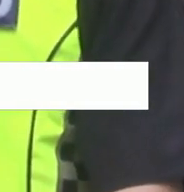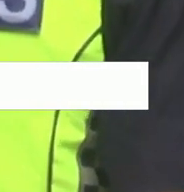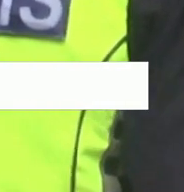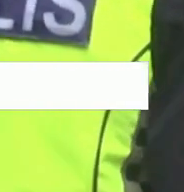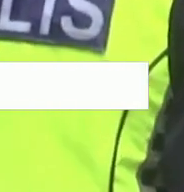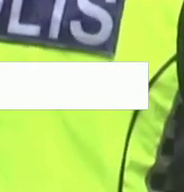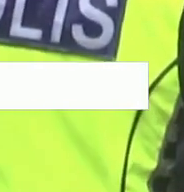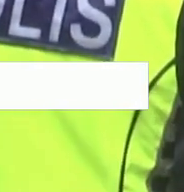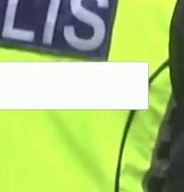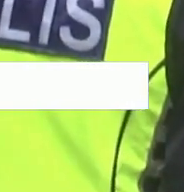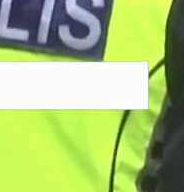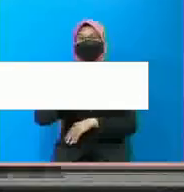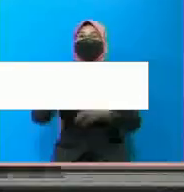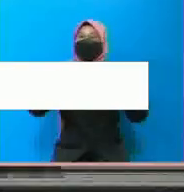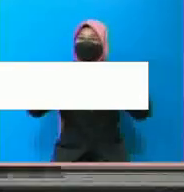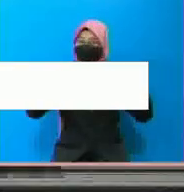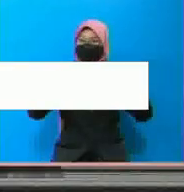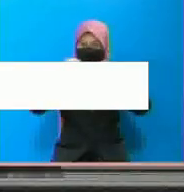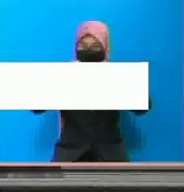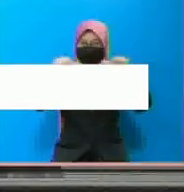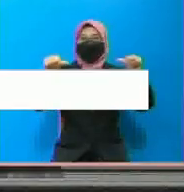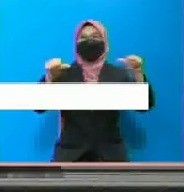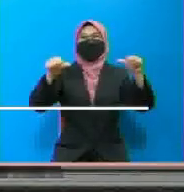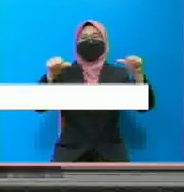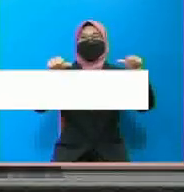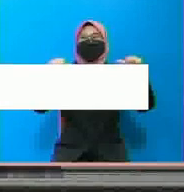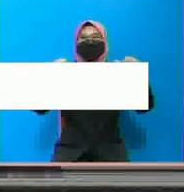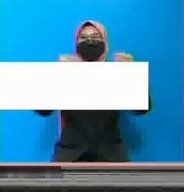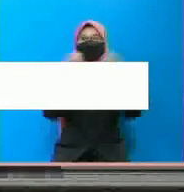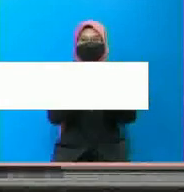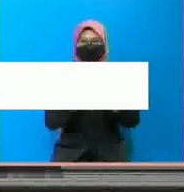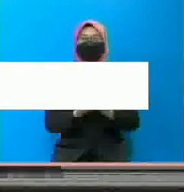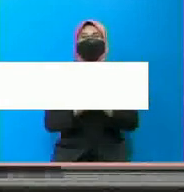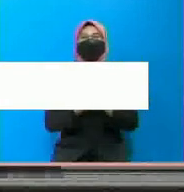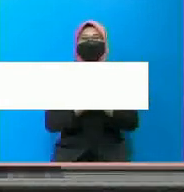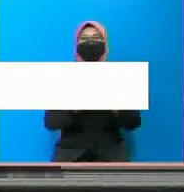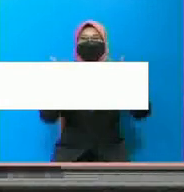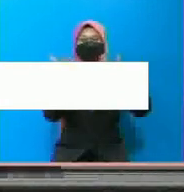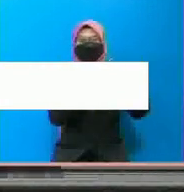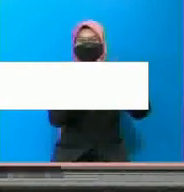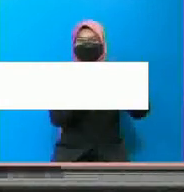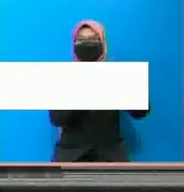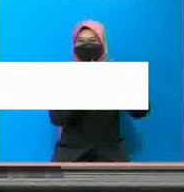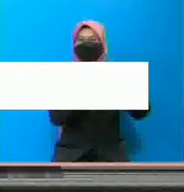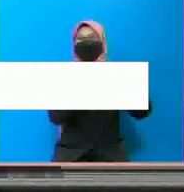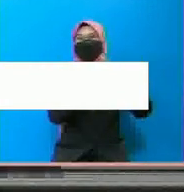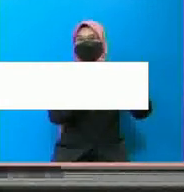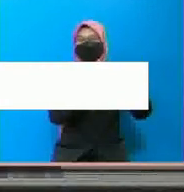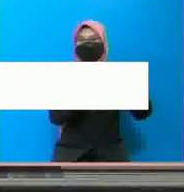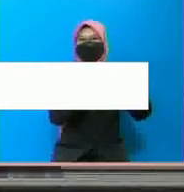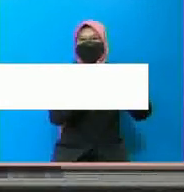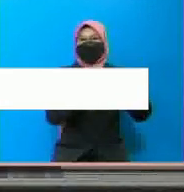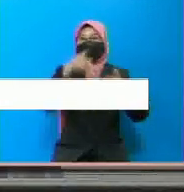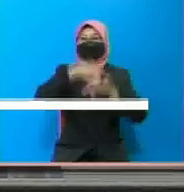500 anggaran resmi akan diumumkan pada bulan ogos bersama laporan suku kedua kejadian Kinanti dimana